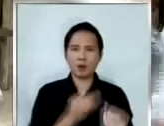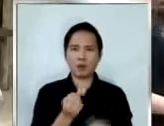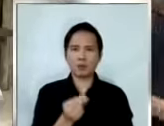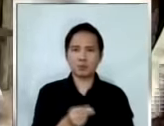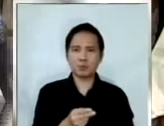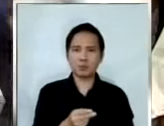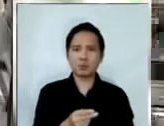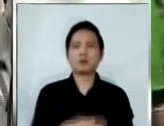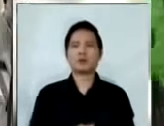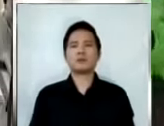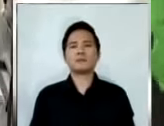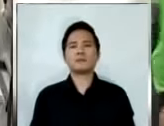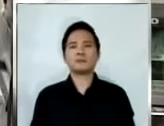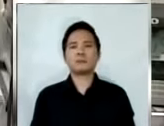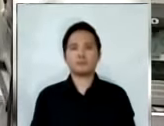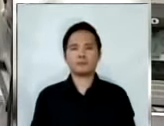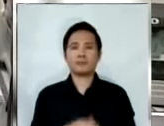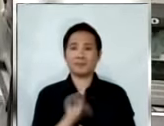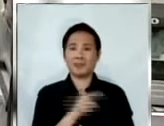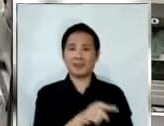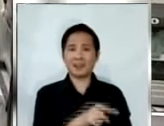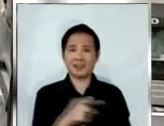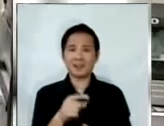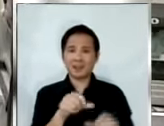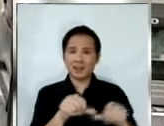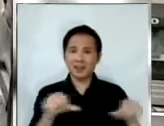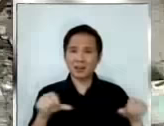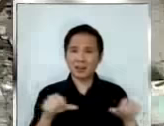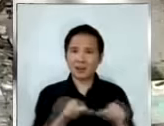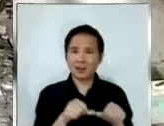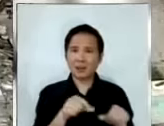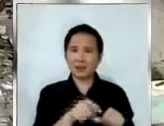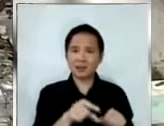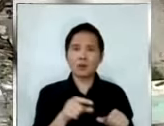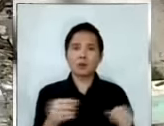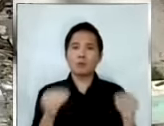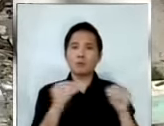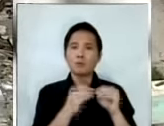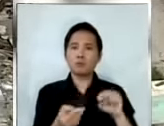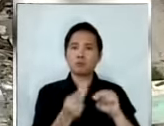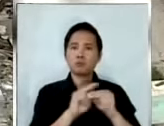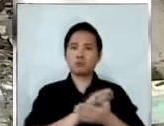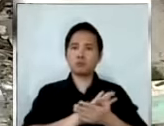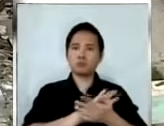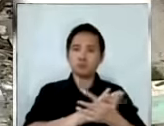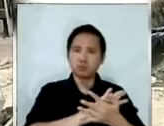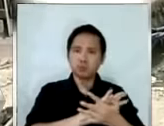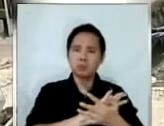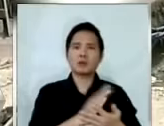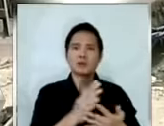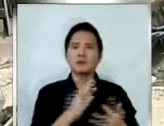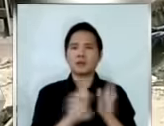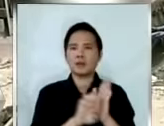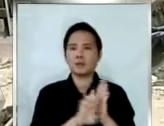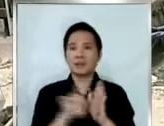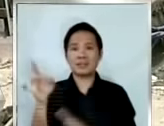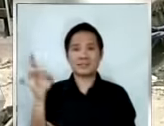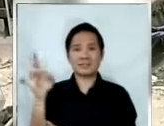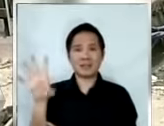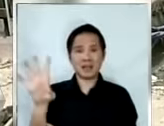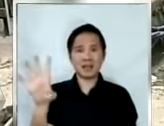King Christian Street sa Kings Point Subdivision sa Barangay Bagbag. May isang nagpositibo kasi rito na nahawa ang 3 sa kanyang